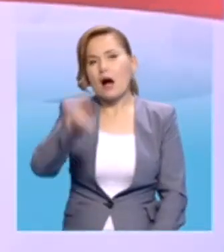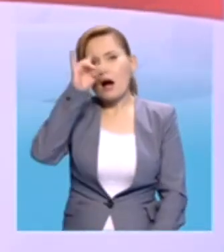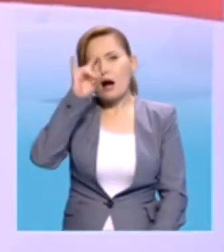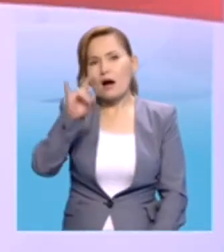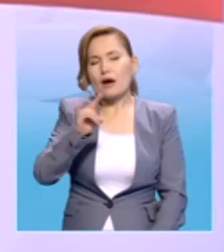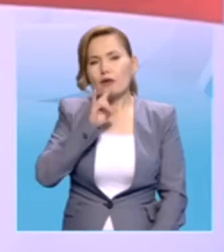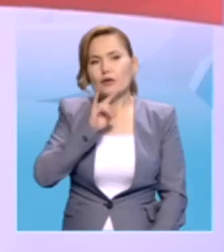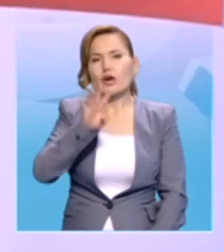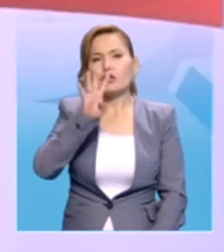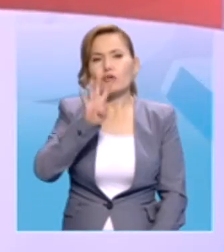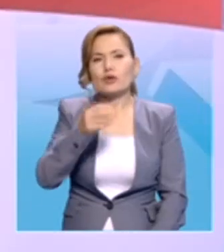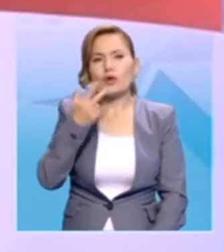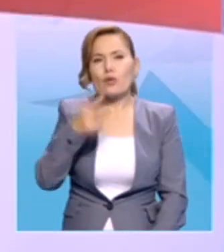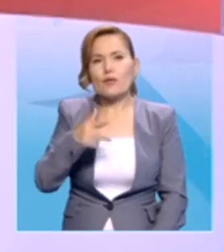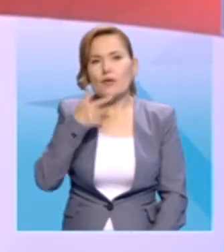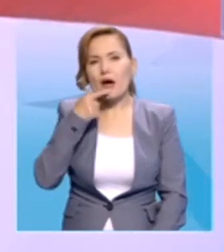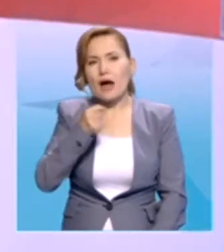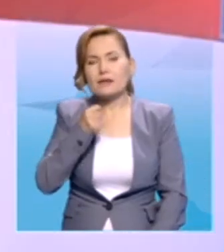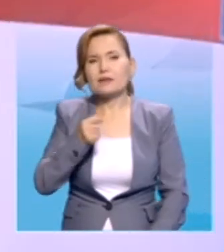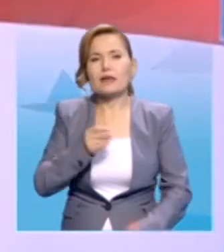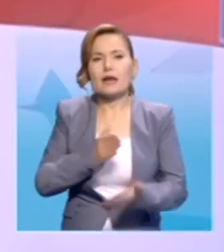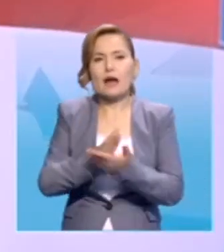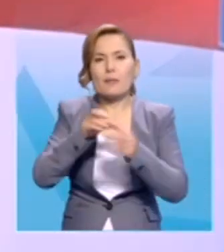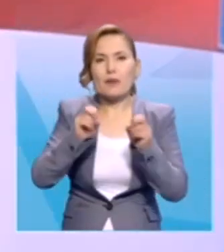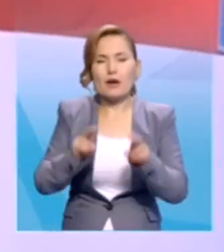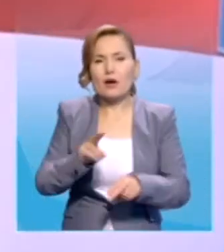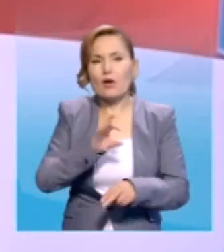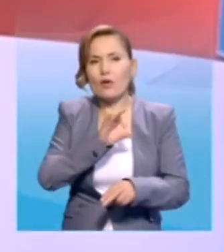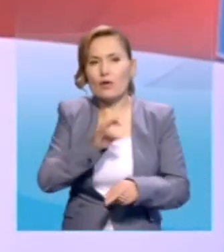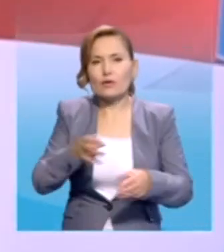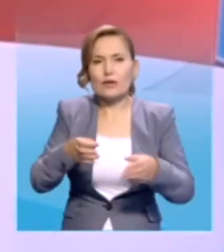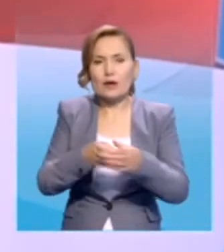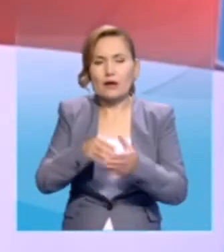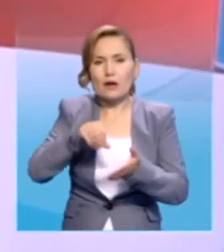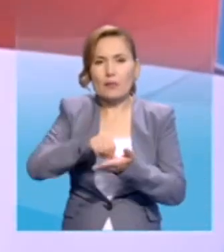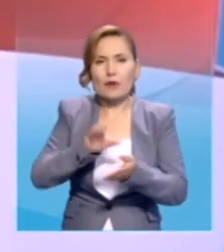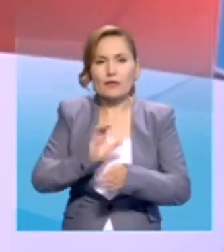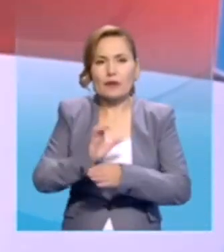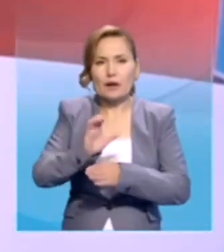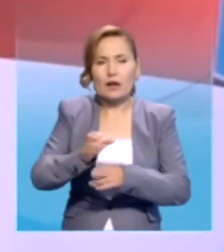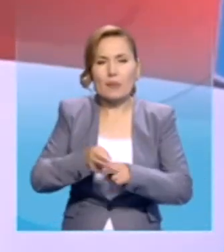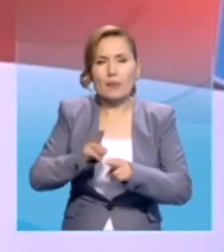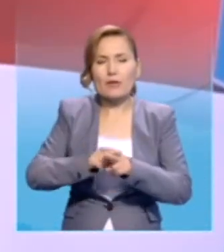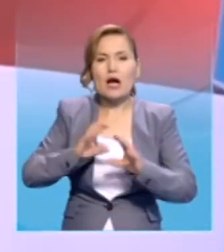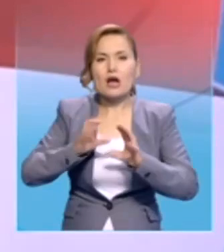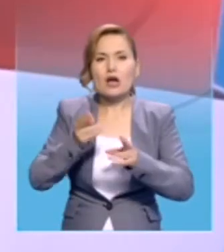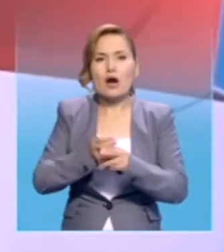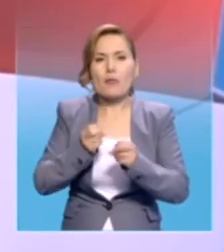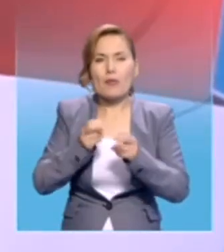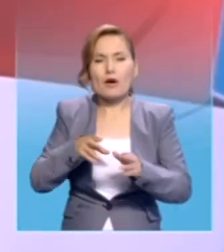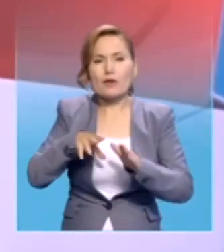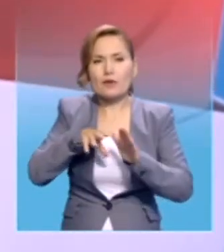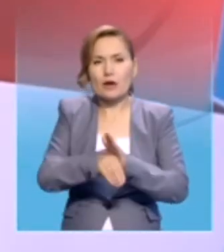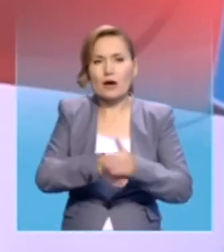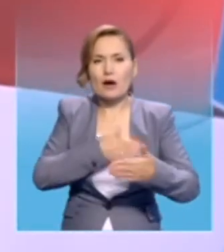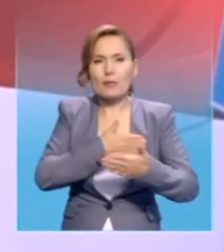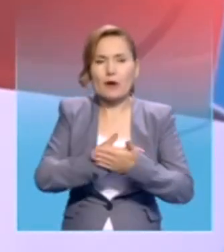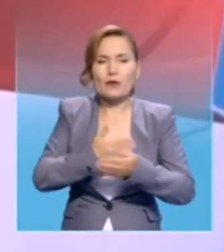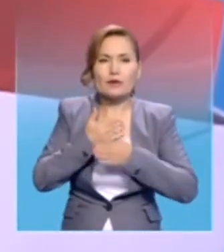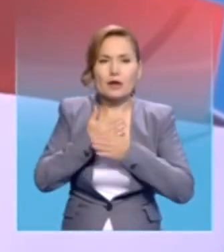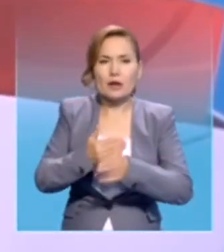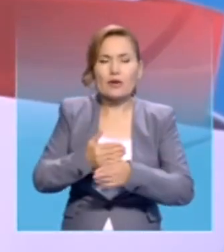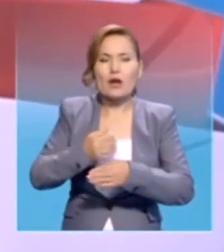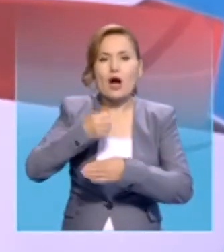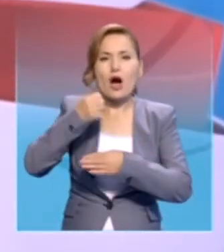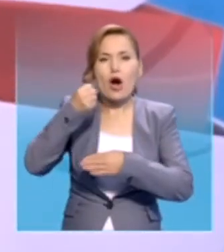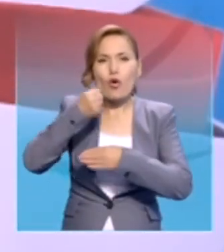Қазақстанның 430 әскери қызметшісі Біріккен ұлттар ұйымының бітімгершілік миссиясына жіберіледі. Шахандық қауіпсіздікті сақтауға үлес қосу үшін оларды